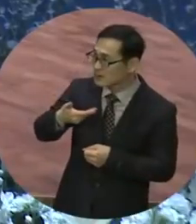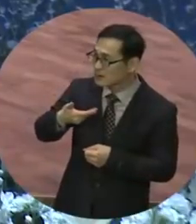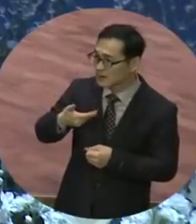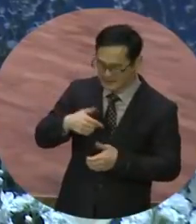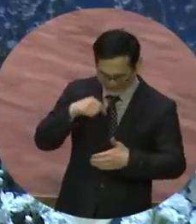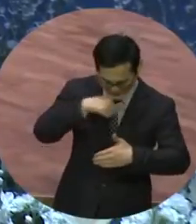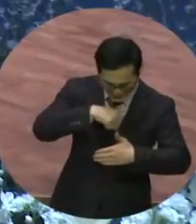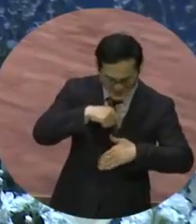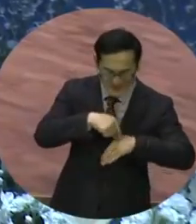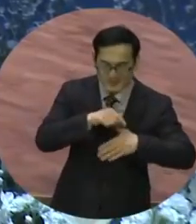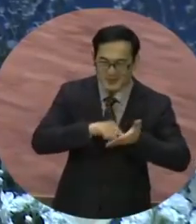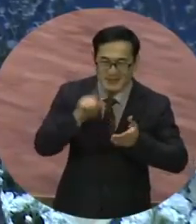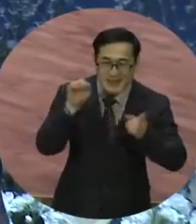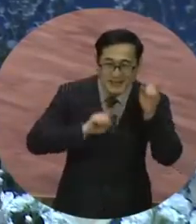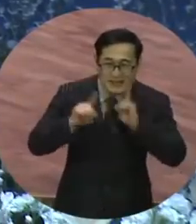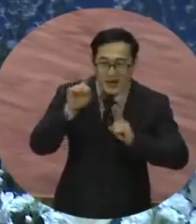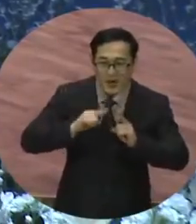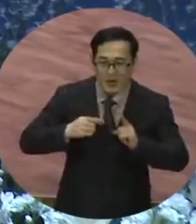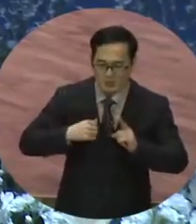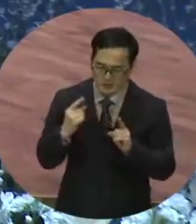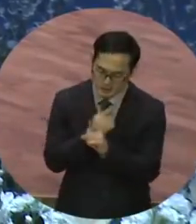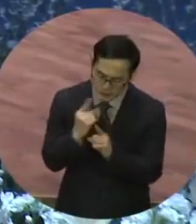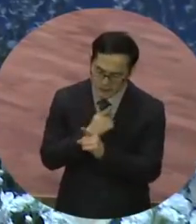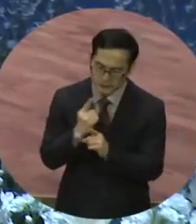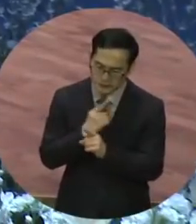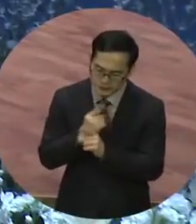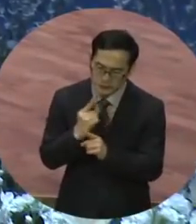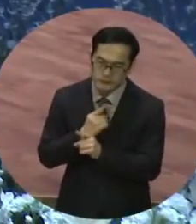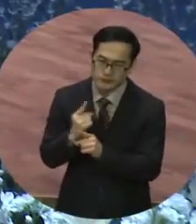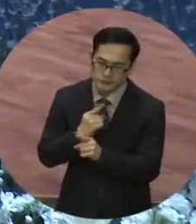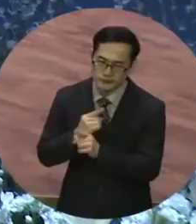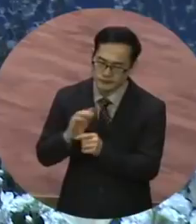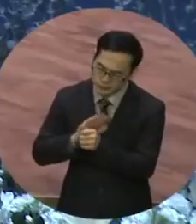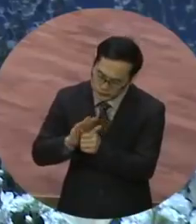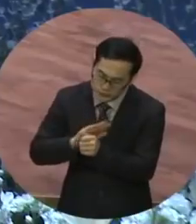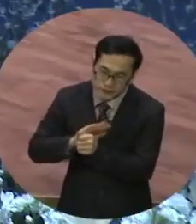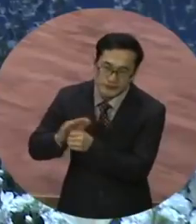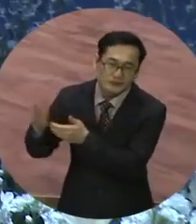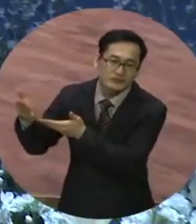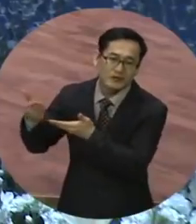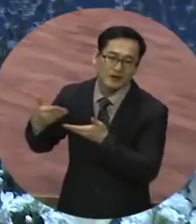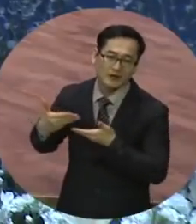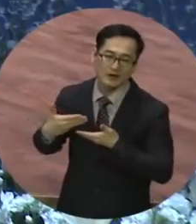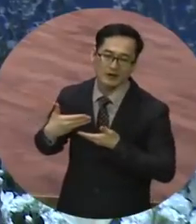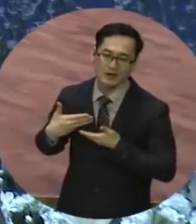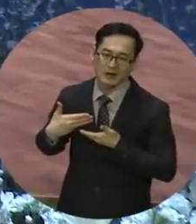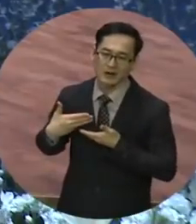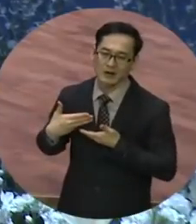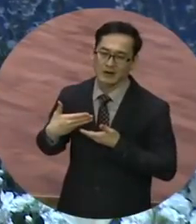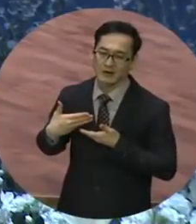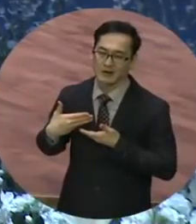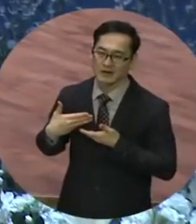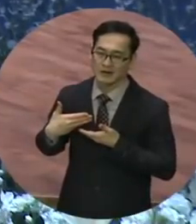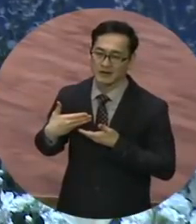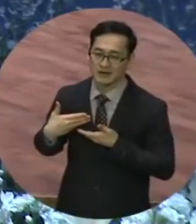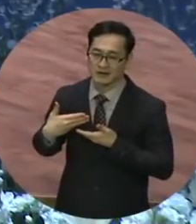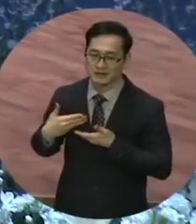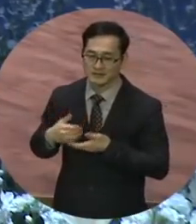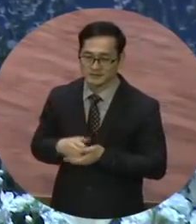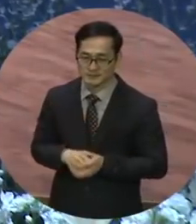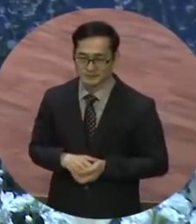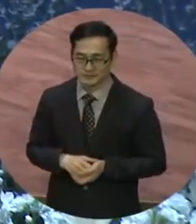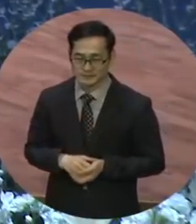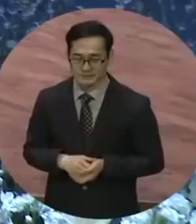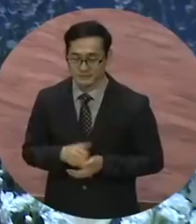상처를 터치하시고 치유하기 시작하신 것입니다. 이런 예수님의 이 치유적 접근에 대해서